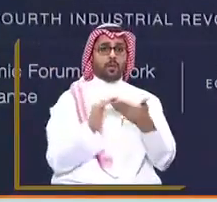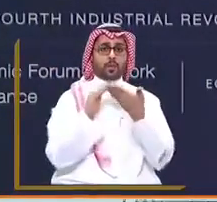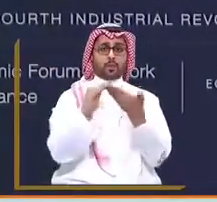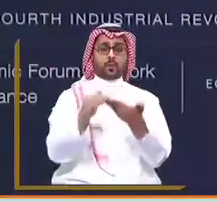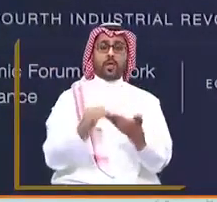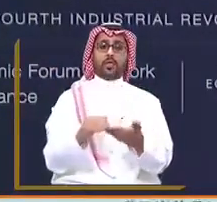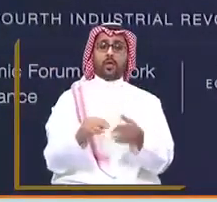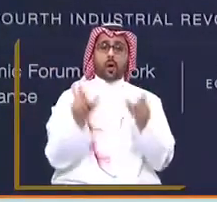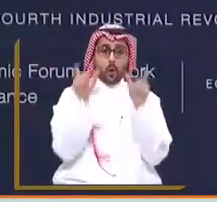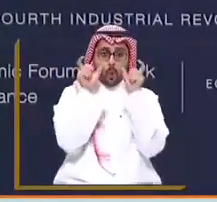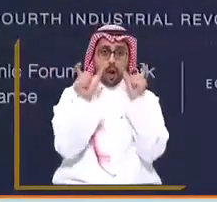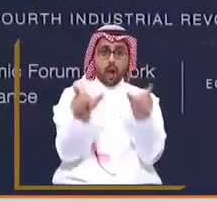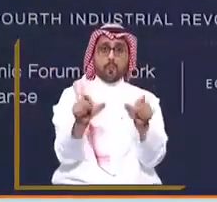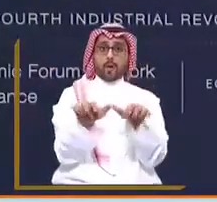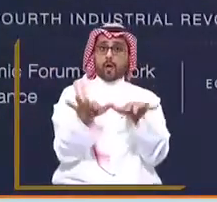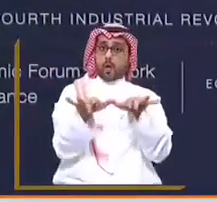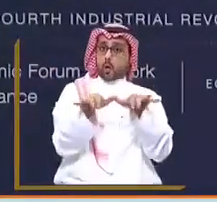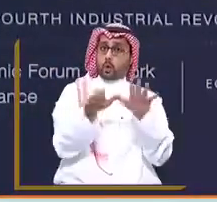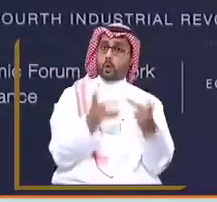السبراني والمعلوماتي، وأيضا حتى